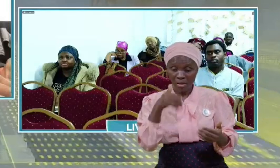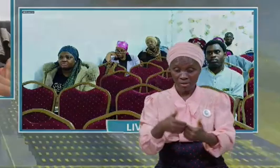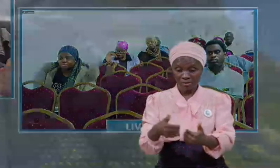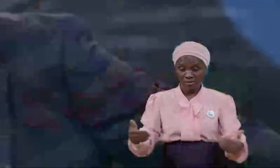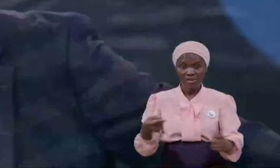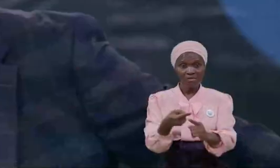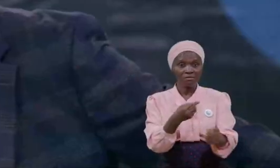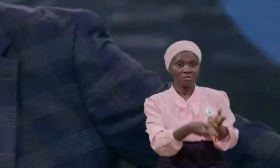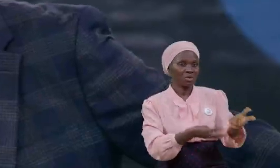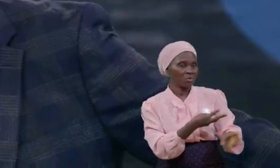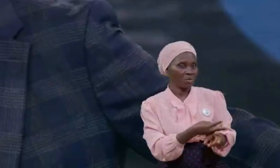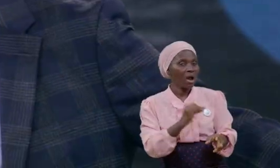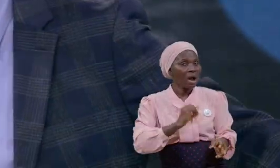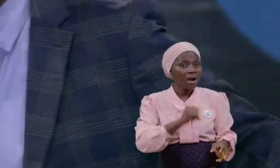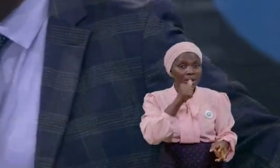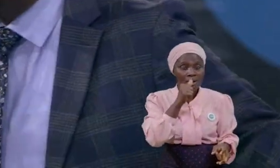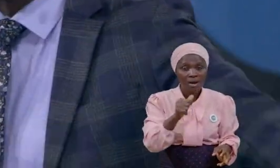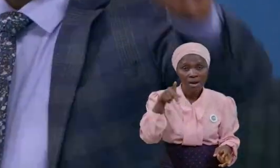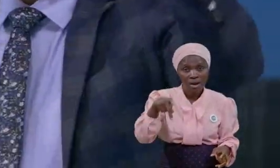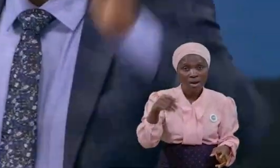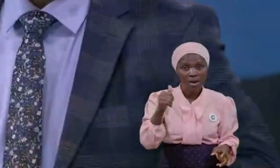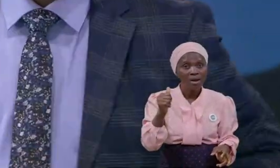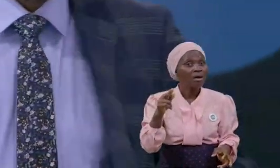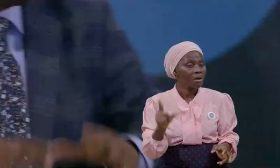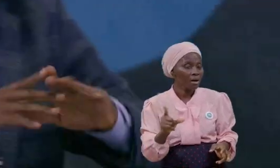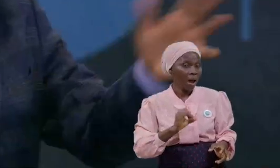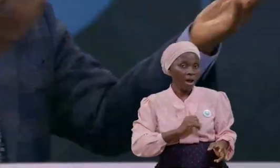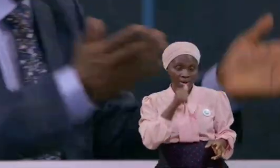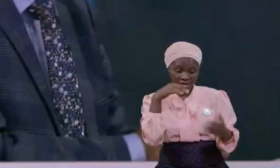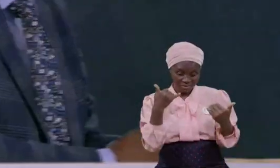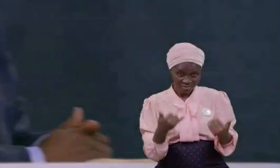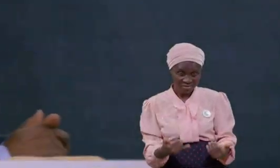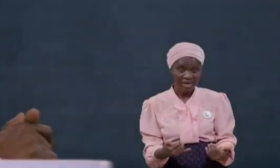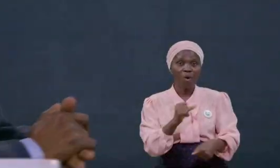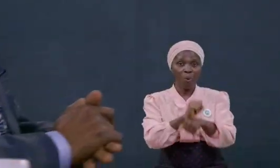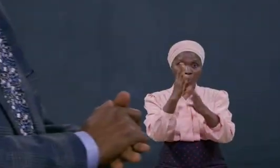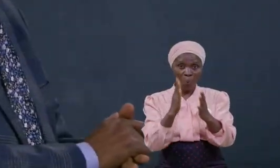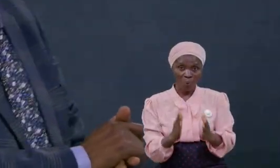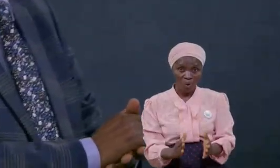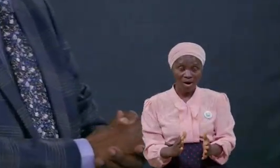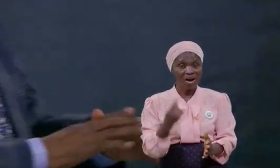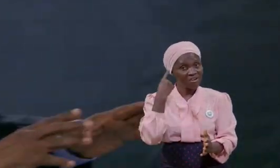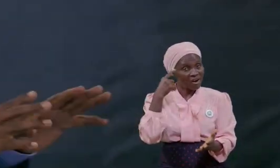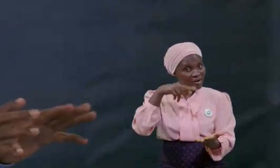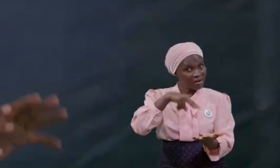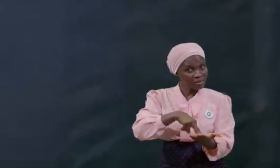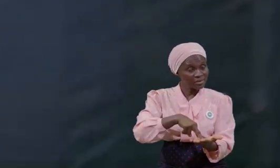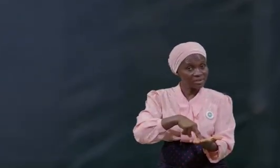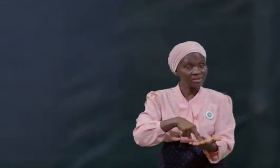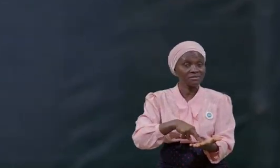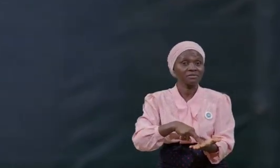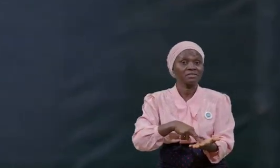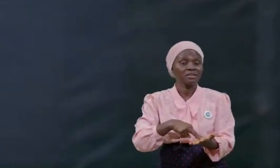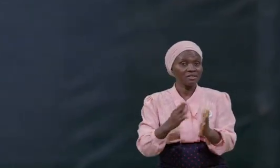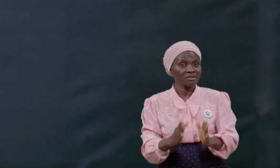suis un ambassadeur de Christ. Je suis Paul maintenant. Je suis une nouvelle créature en Christ. Maintenant, je suis un chrétien. Je ne